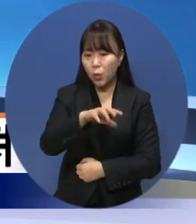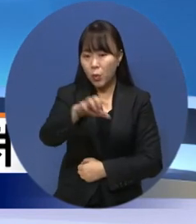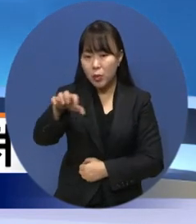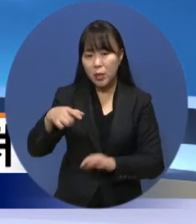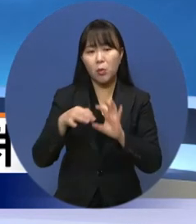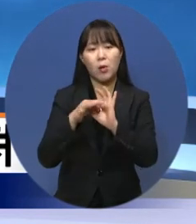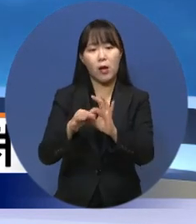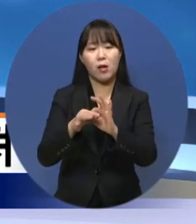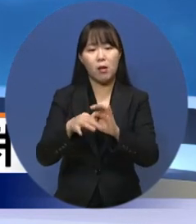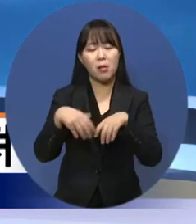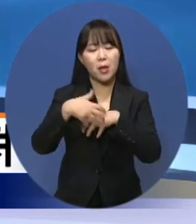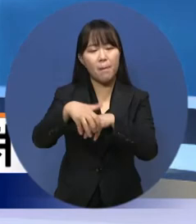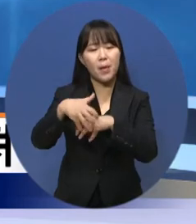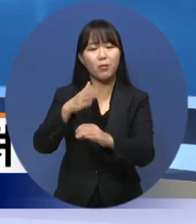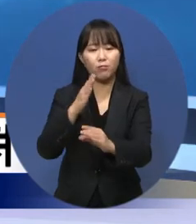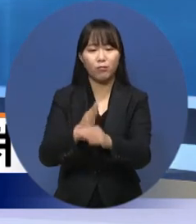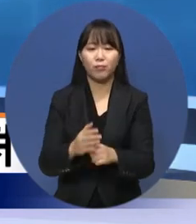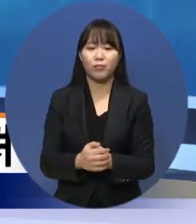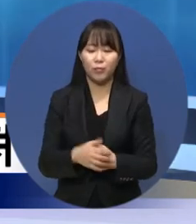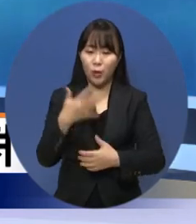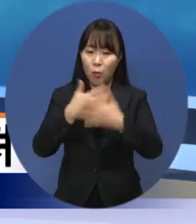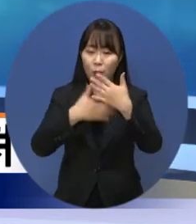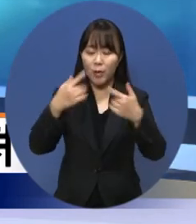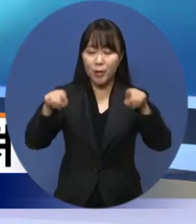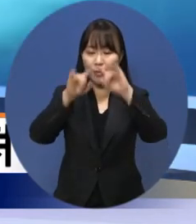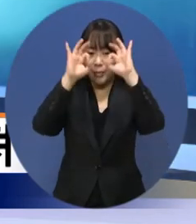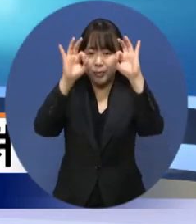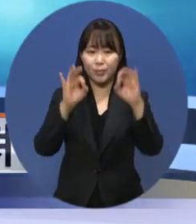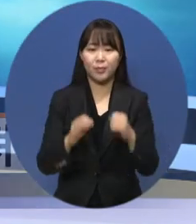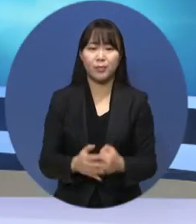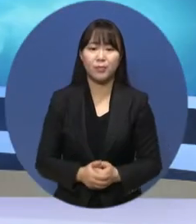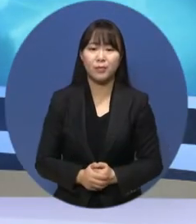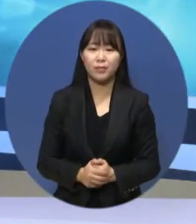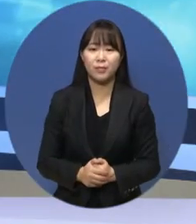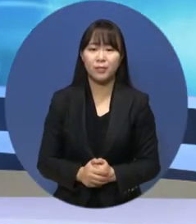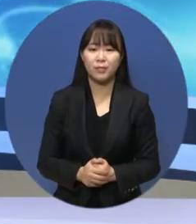이에 대한 캠페인이 이어졌는데요 화면으로 만나보겠습니다